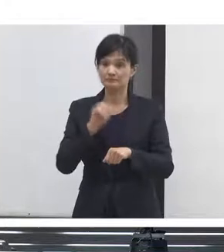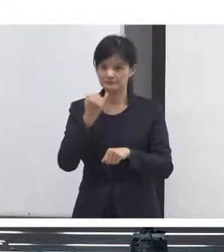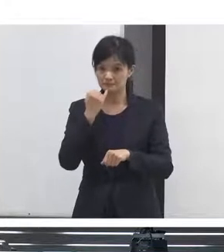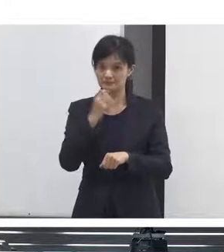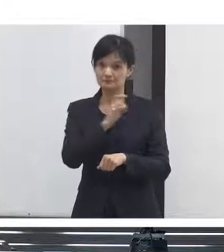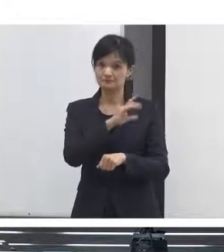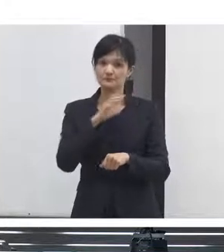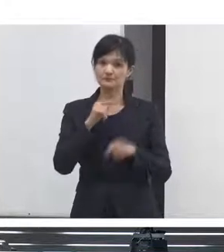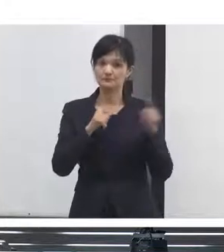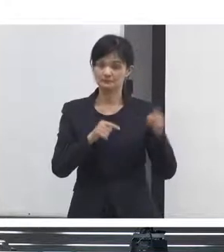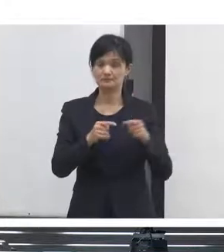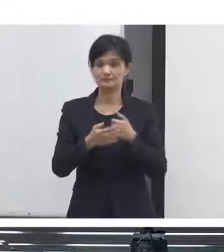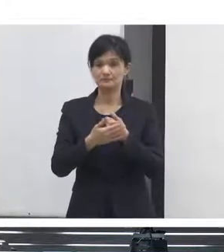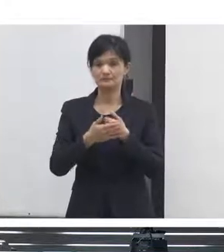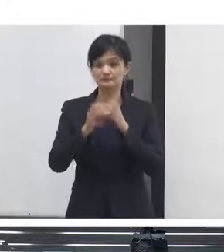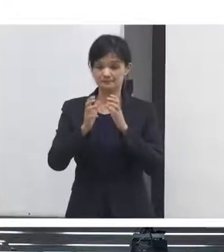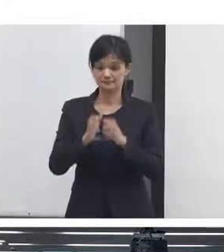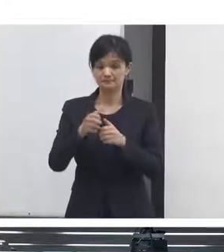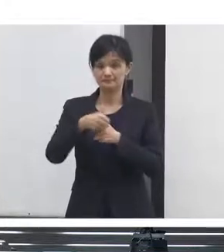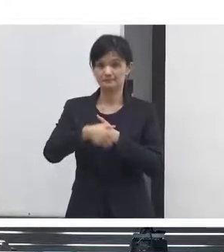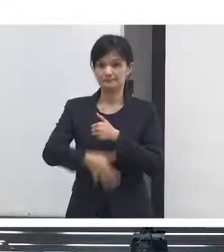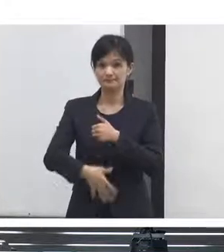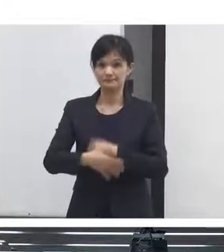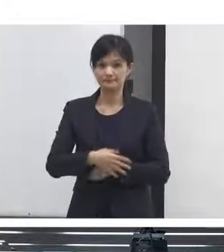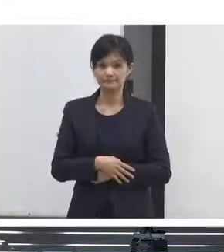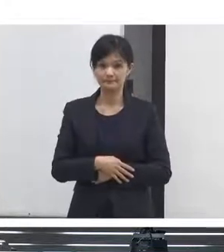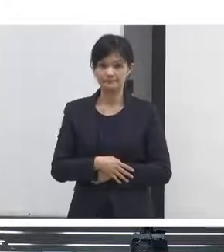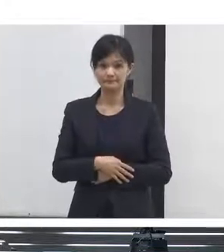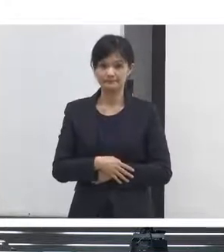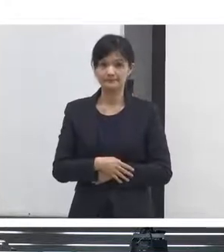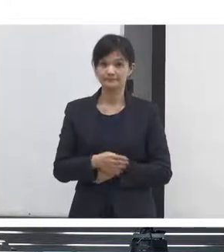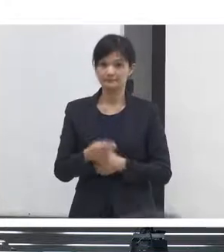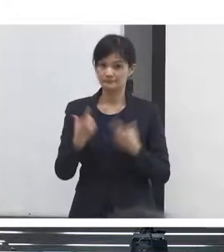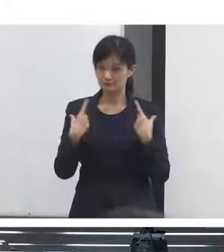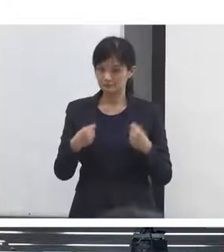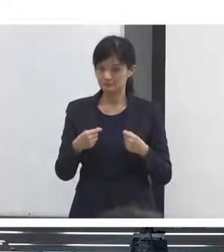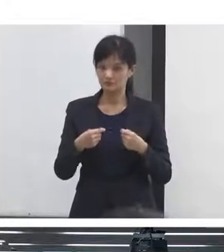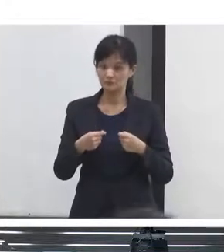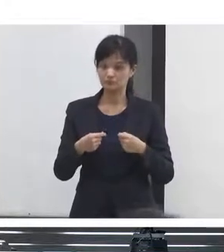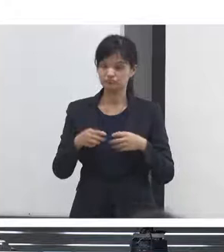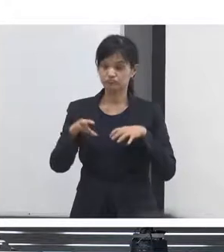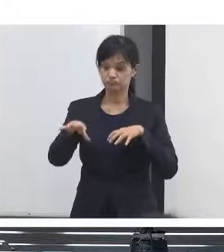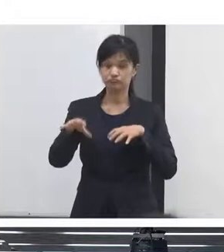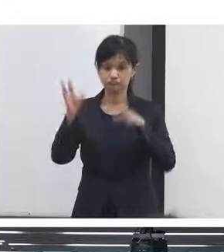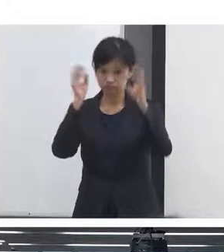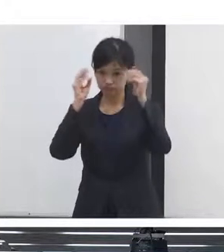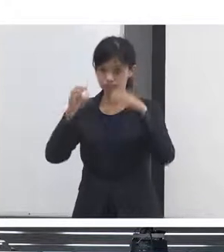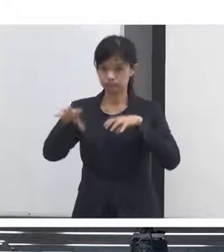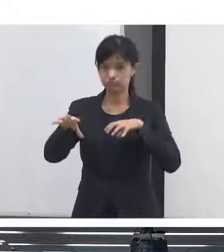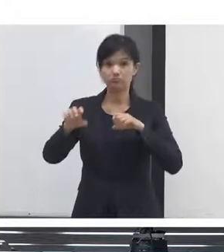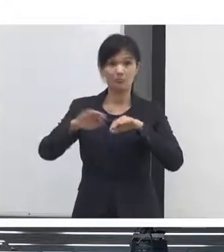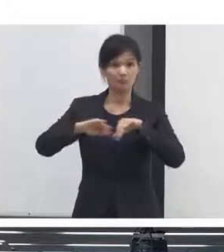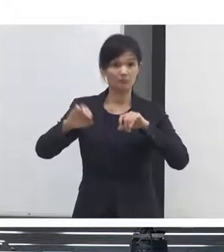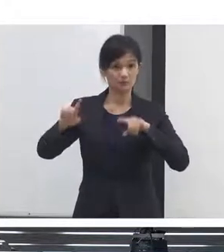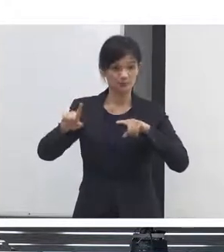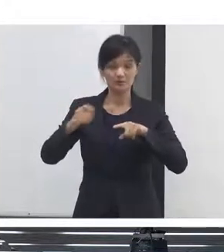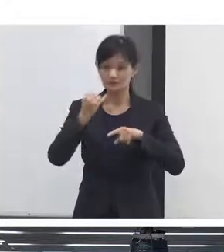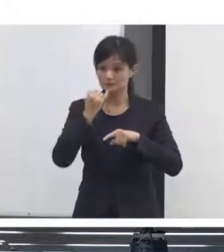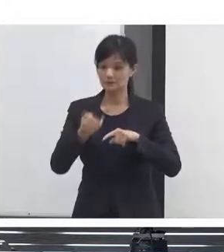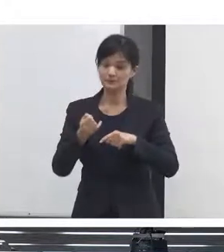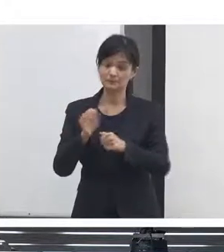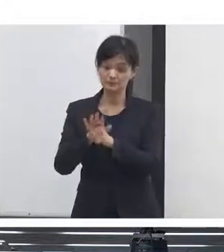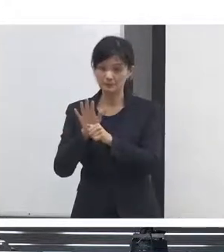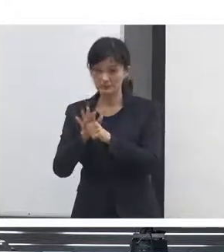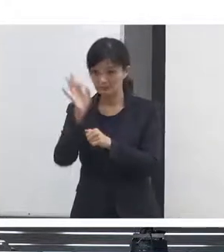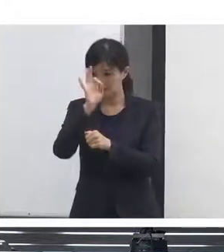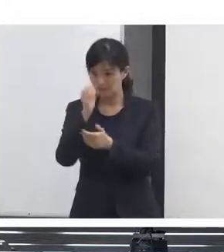做 feather query， 然后把在存在不同的这 Sparkle endpoint 里面的资料呢，捞到之后呢，在后端就是